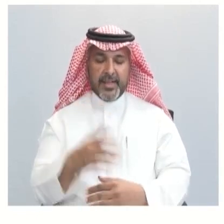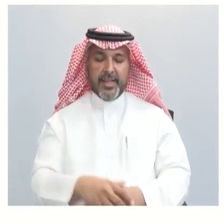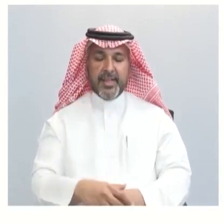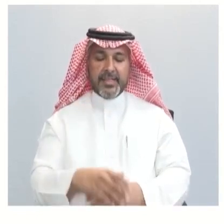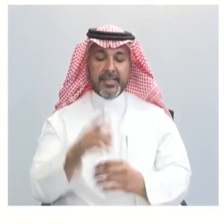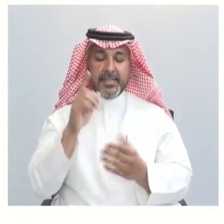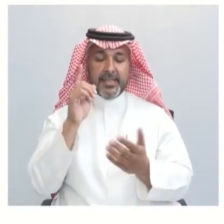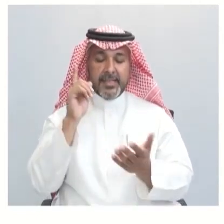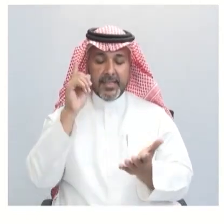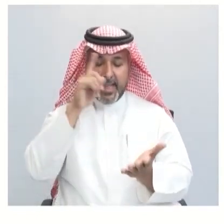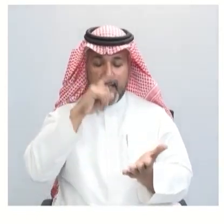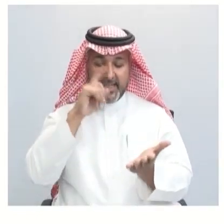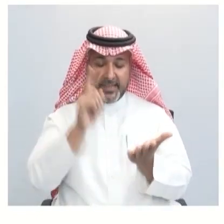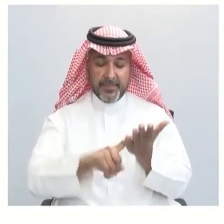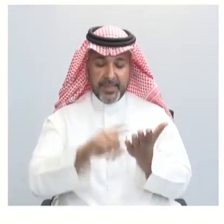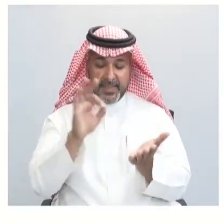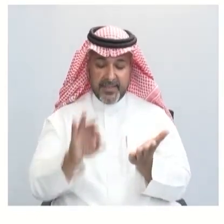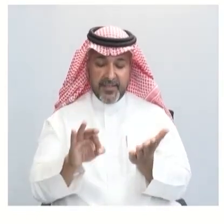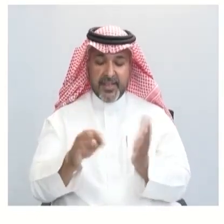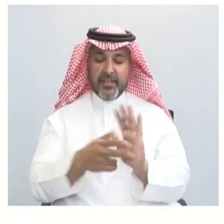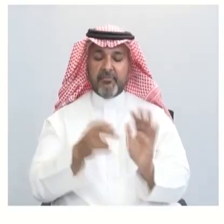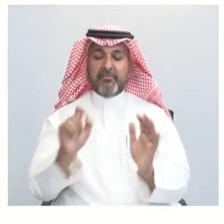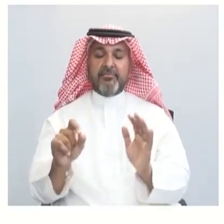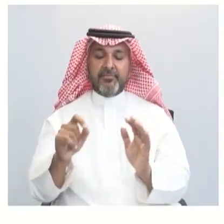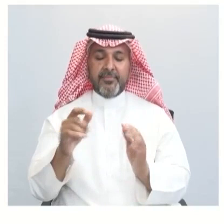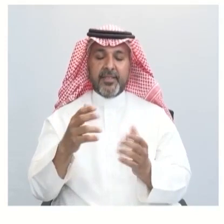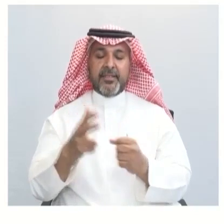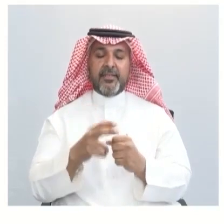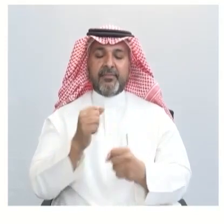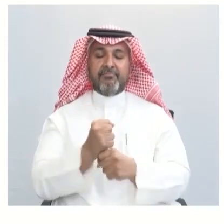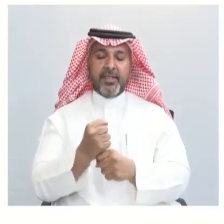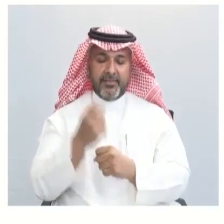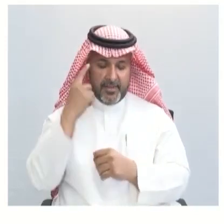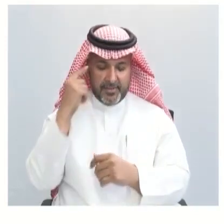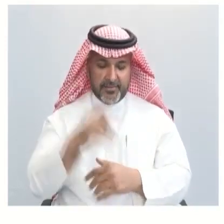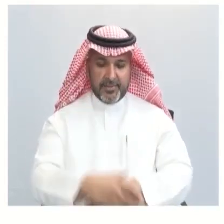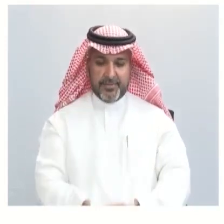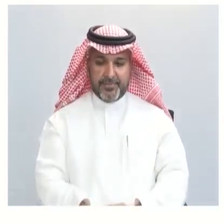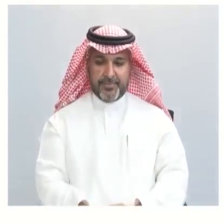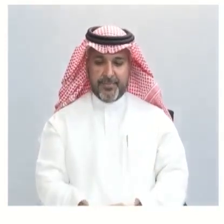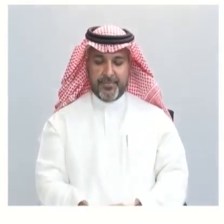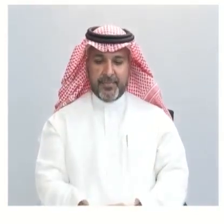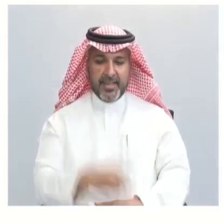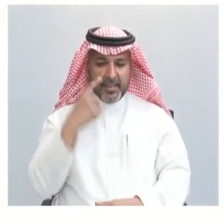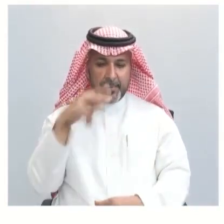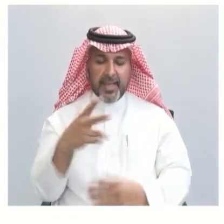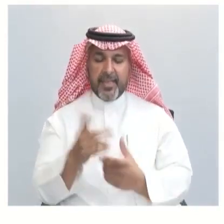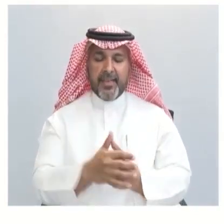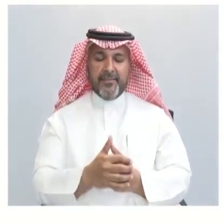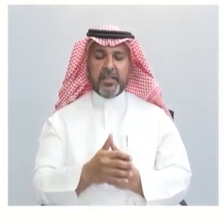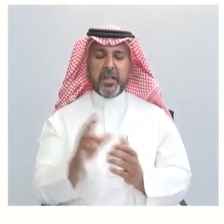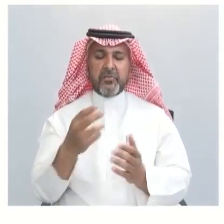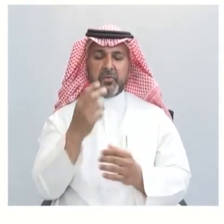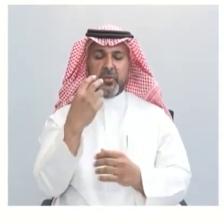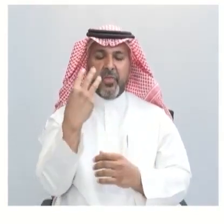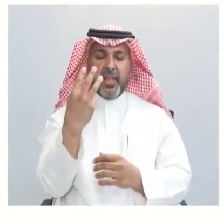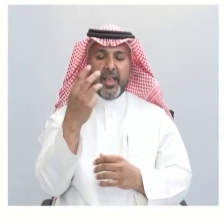الداله الداله مقيده بان لازم اككس ما تساوي واحد في هذه الحاله في الداله اللي شفناها قبل قليل طيب بالنسبه لهذه الداله نفس الشيء راح